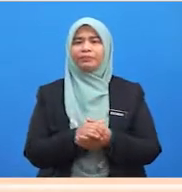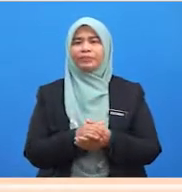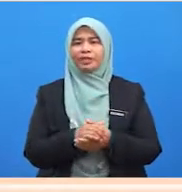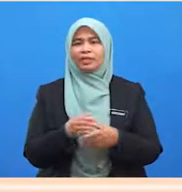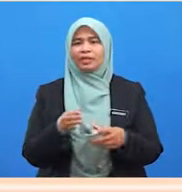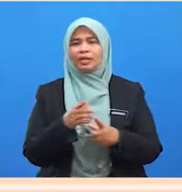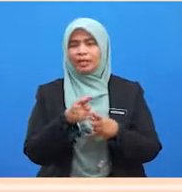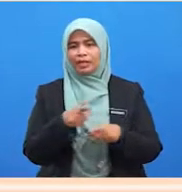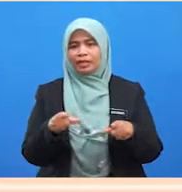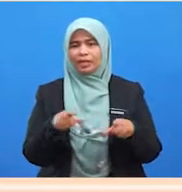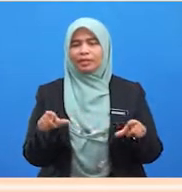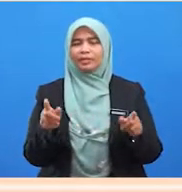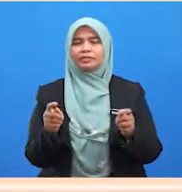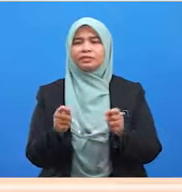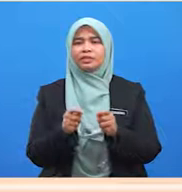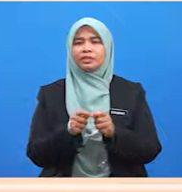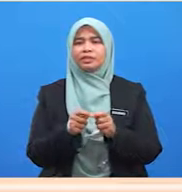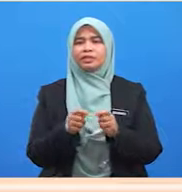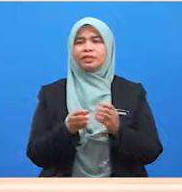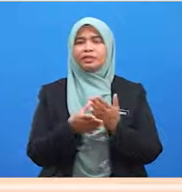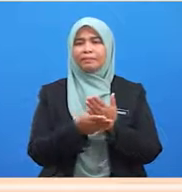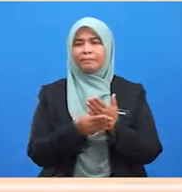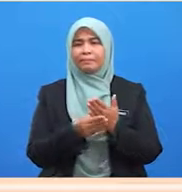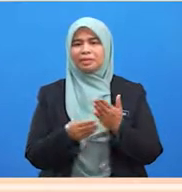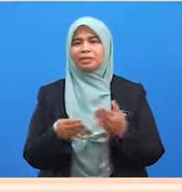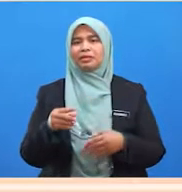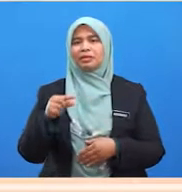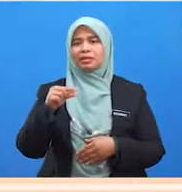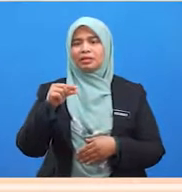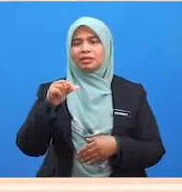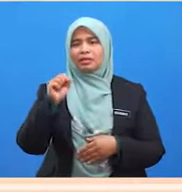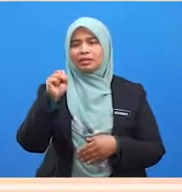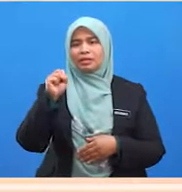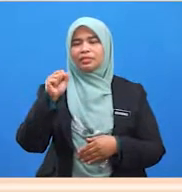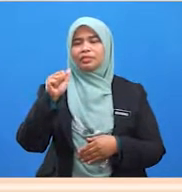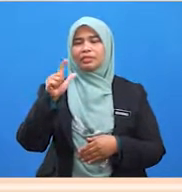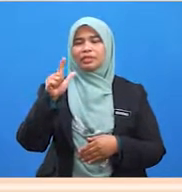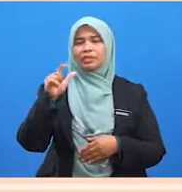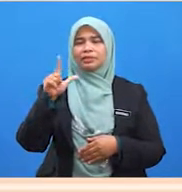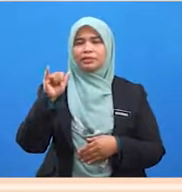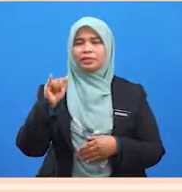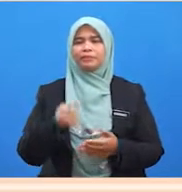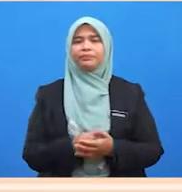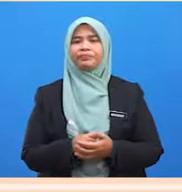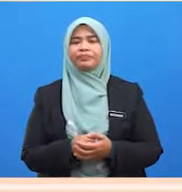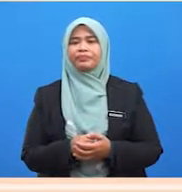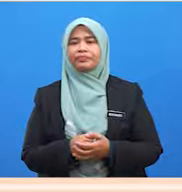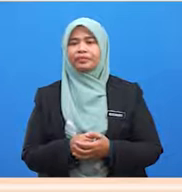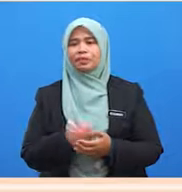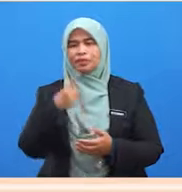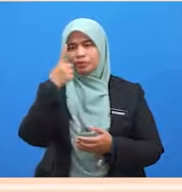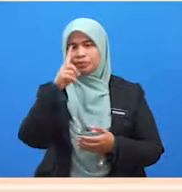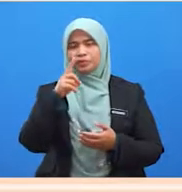terdapat bahan mentah seperti petroleum dan gas asli. Kedua-dua bahan mentah ini digunakan